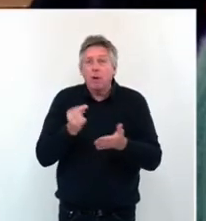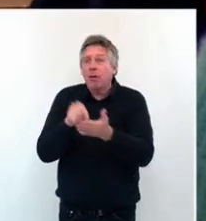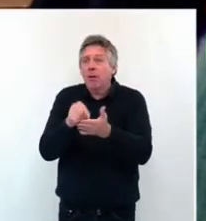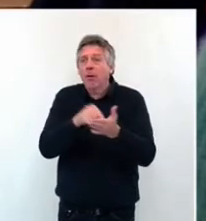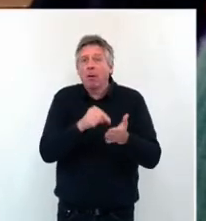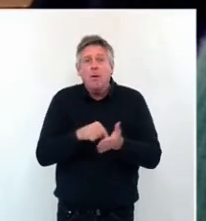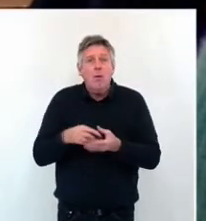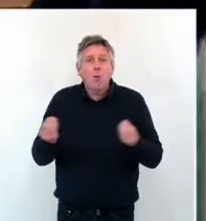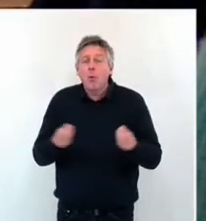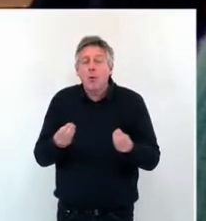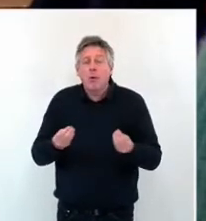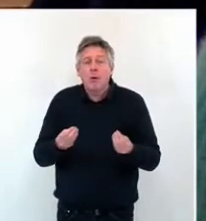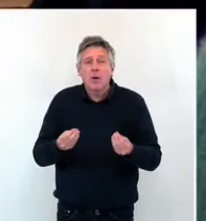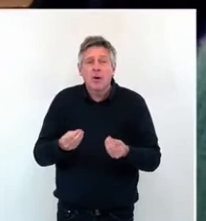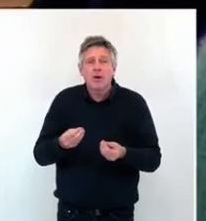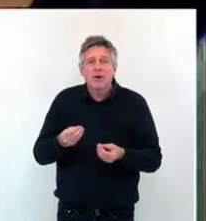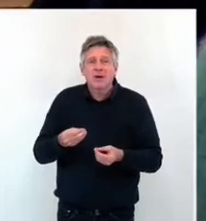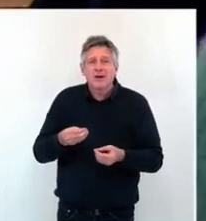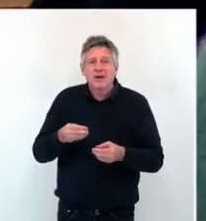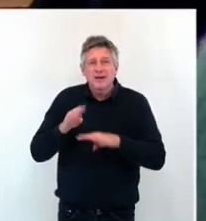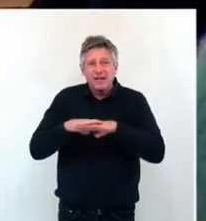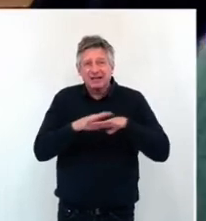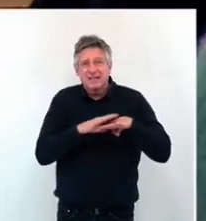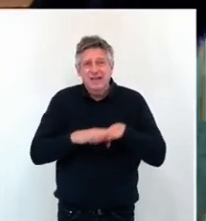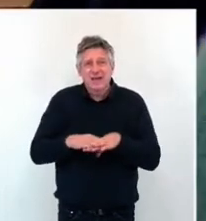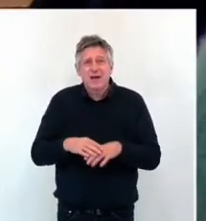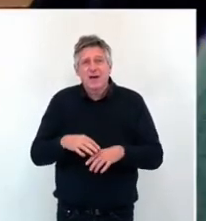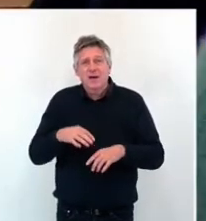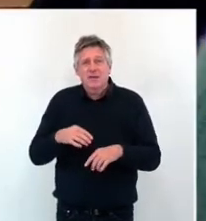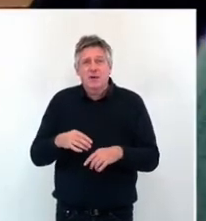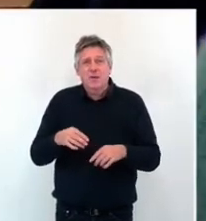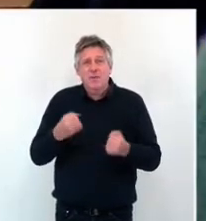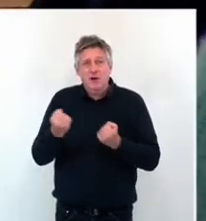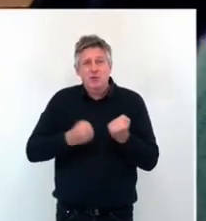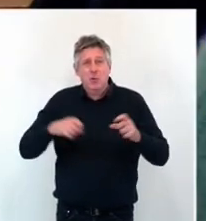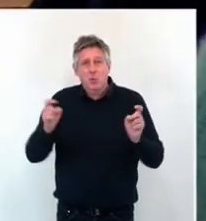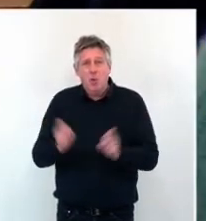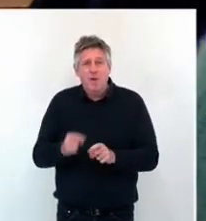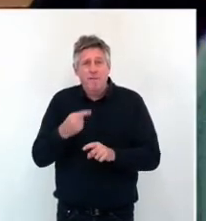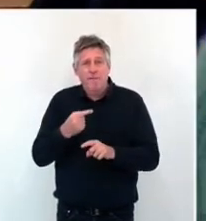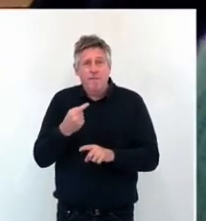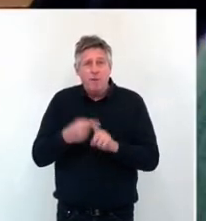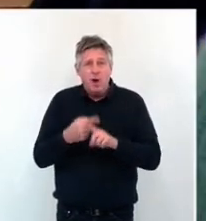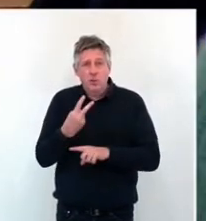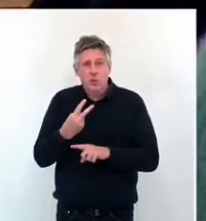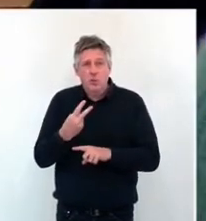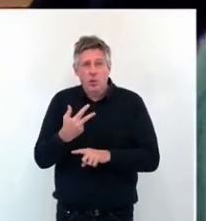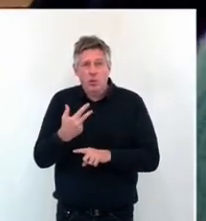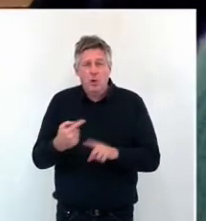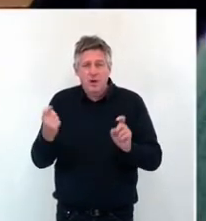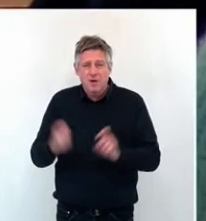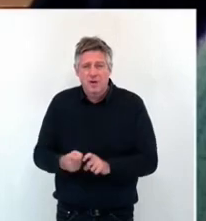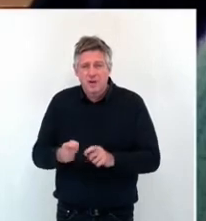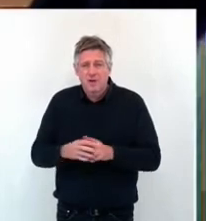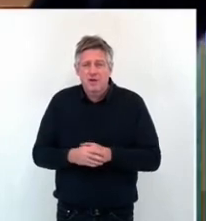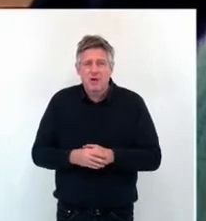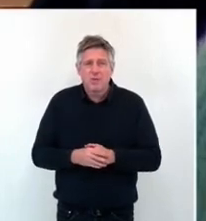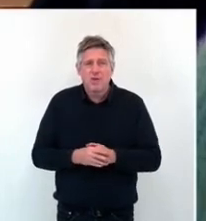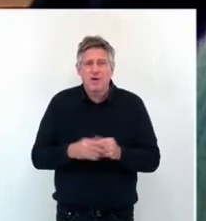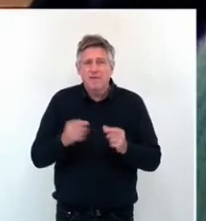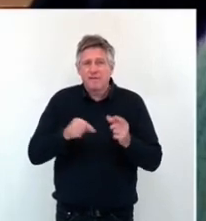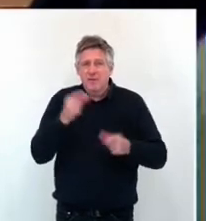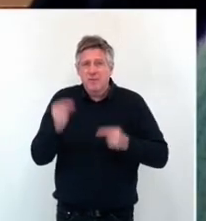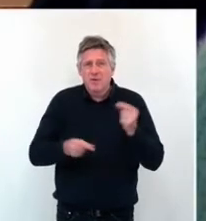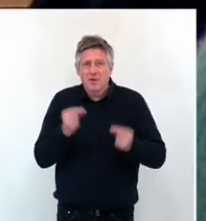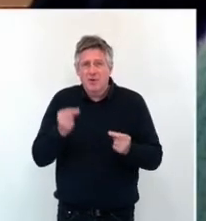les quartiers actuels, la place de la voiture a été divisée par 2 ou 3. On a désartificialisé, végétalisé. Le corollaire, ce sont des formes